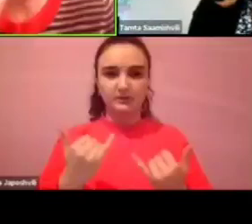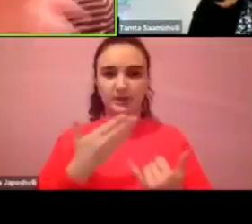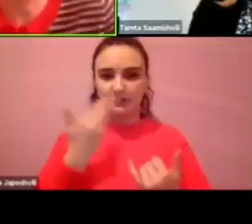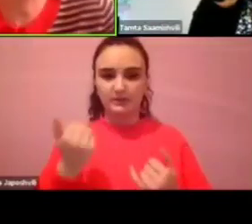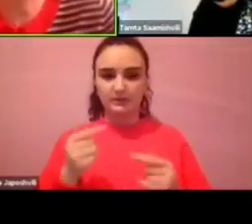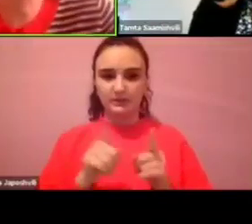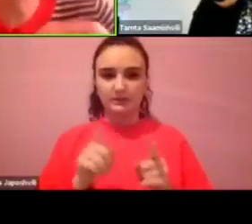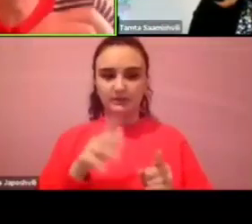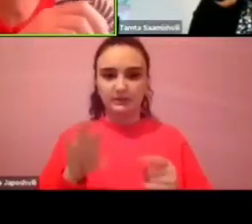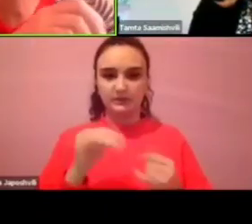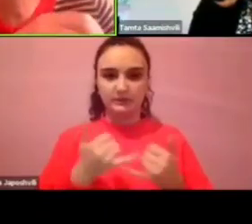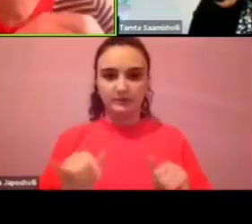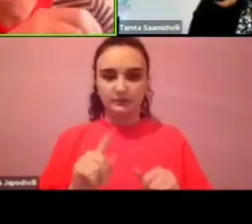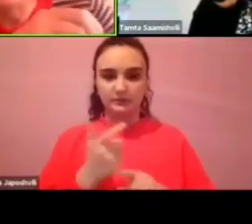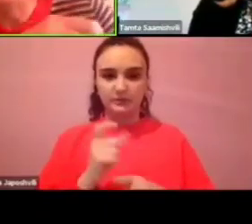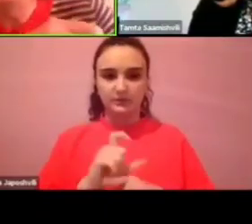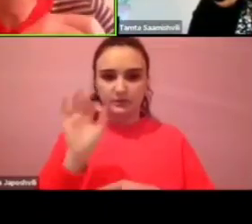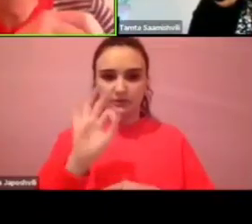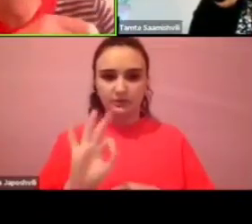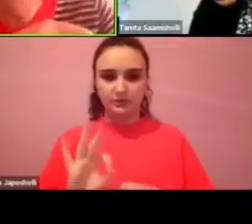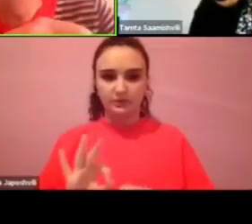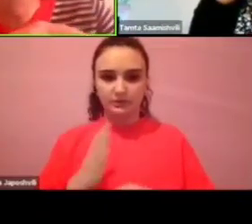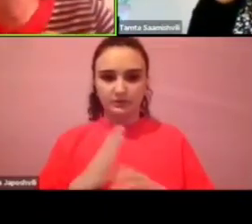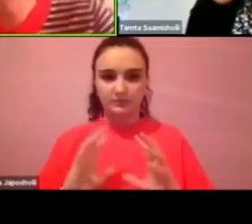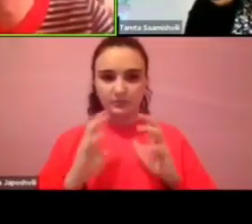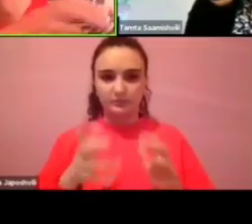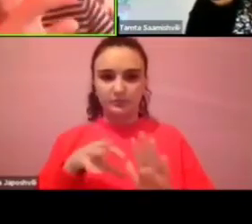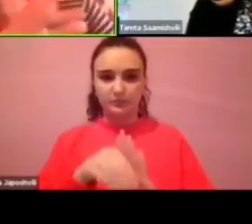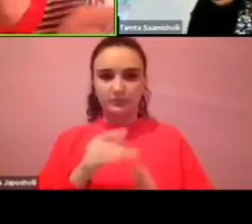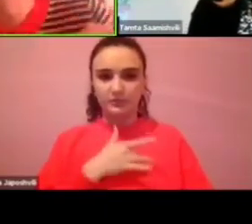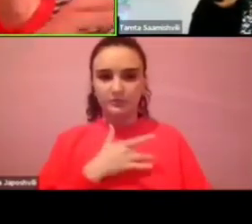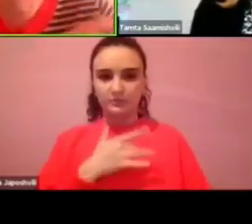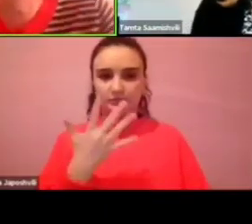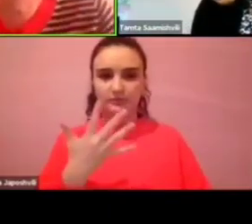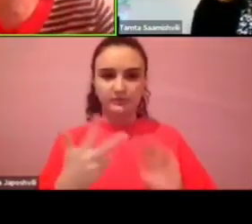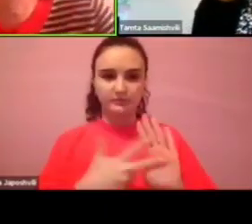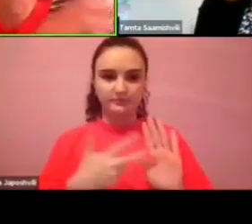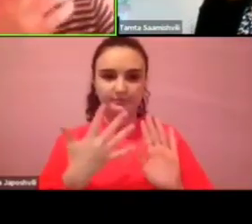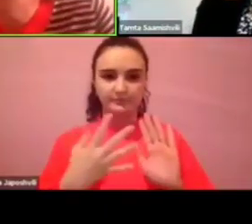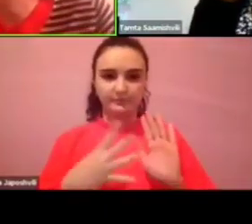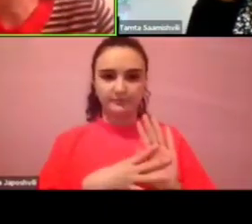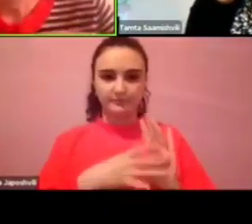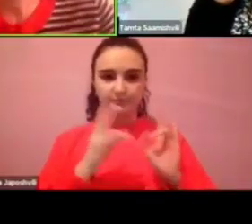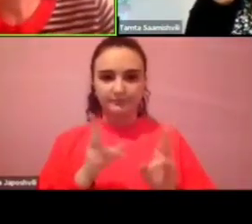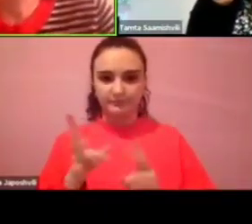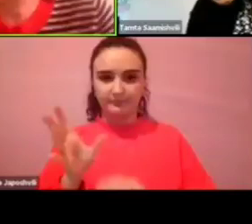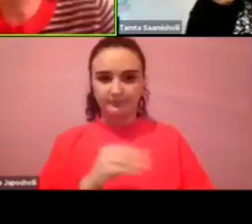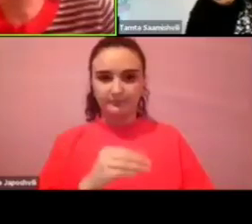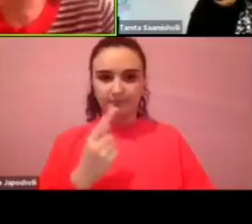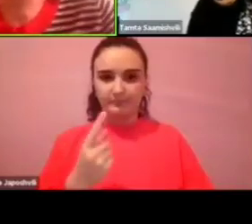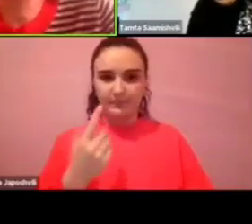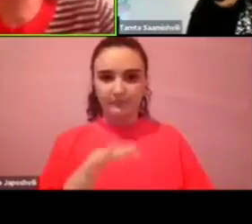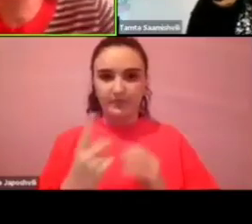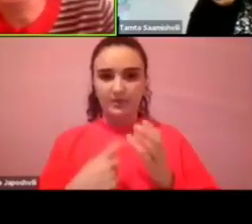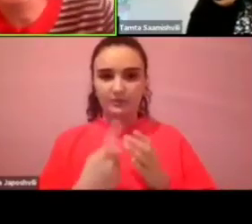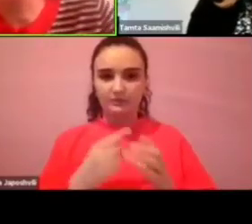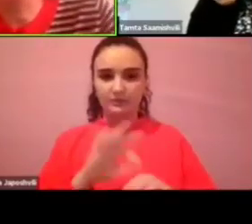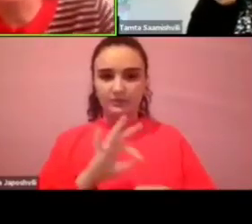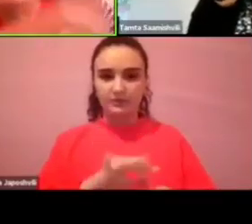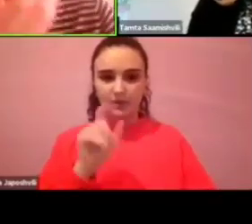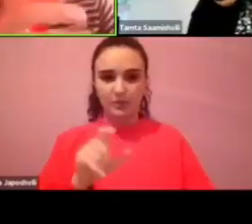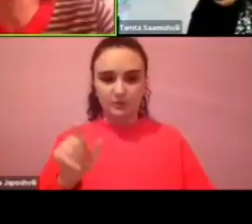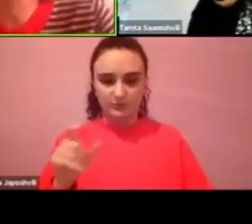ეს გასაკვირი რომ ძალიან ხშირი გახდა სოფლიოში დაახლოებით 58-59 შემთხვევაში ერთი აუტიზმის